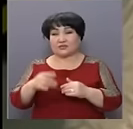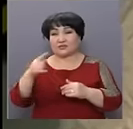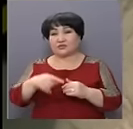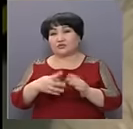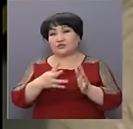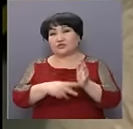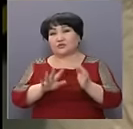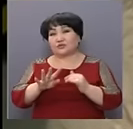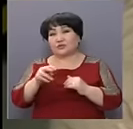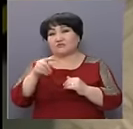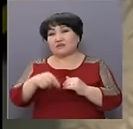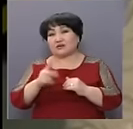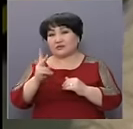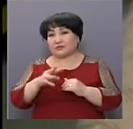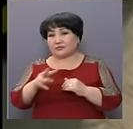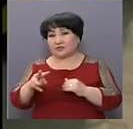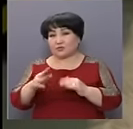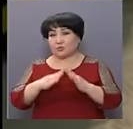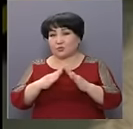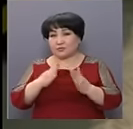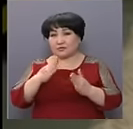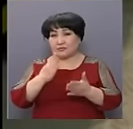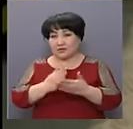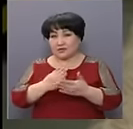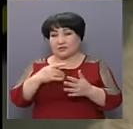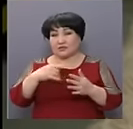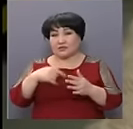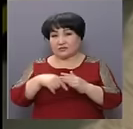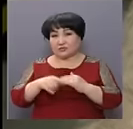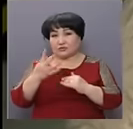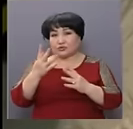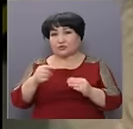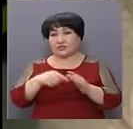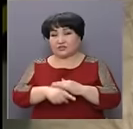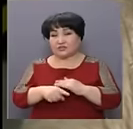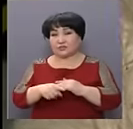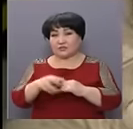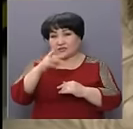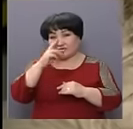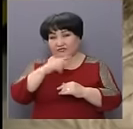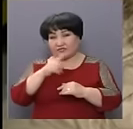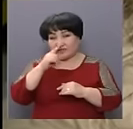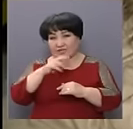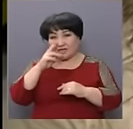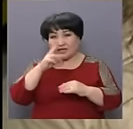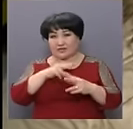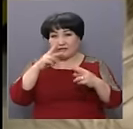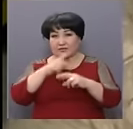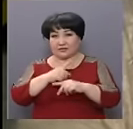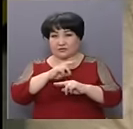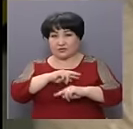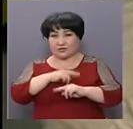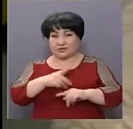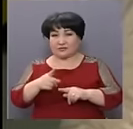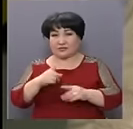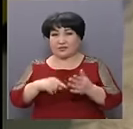квадрат метр үйлер бар. Сол үйлерді осы 3 күн ішінде олау жұмыстары қалалық дезинфекция орталығымен